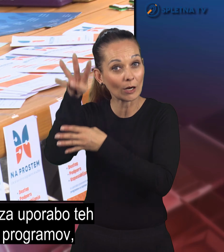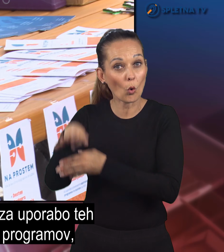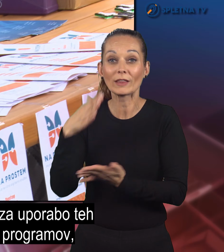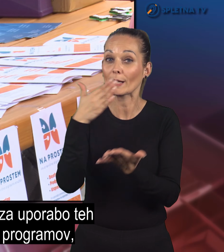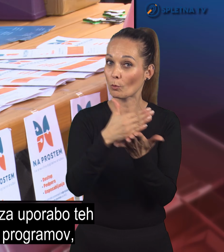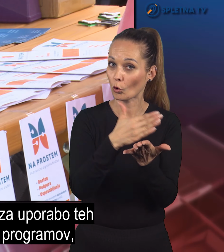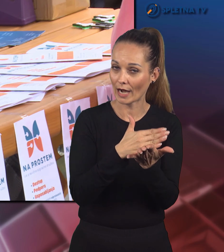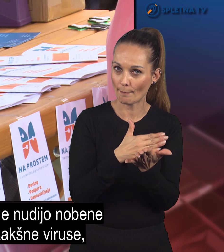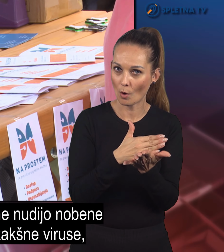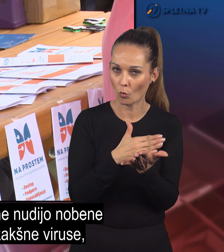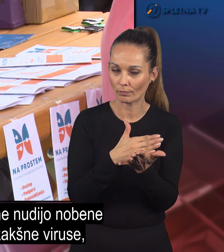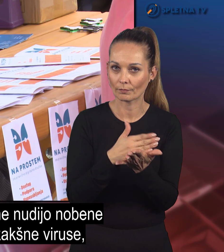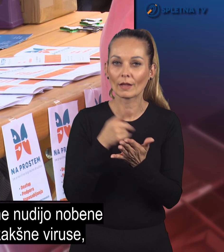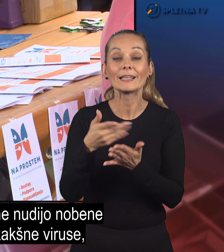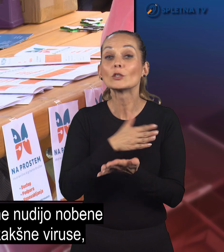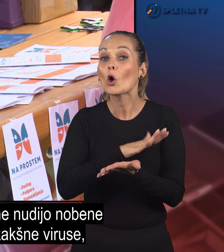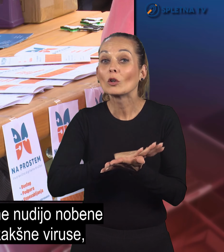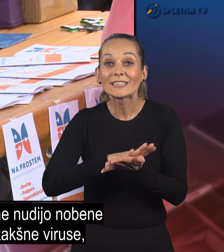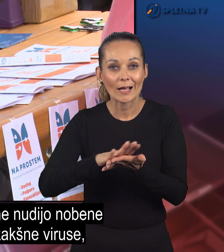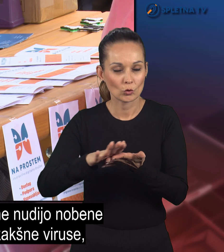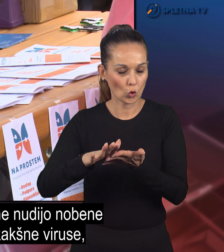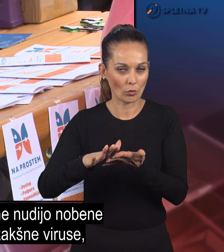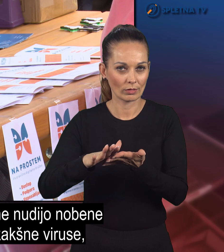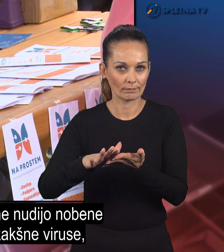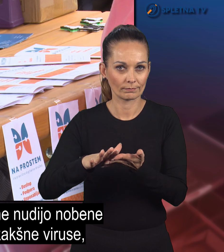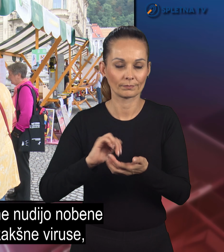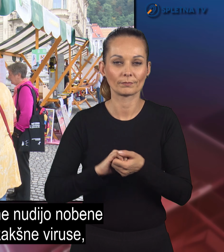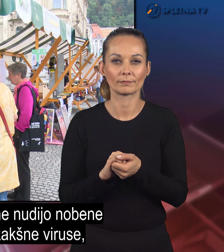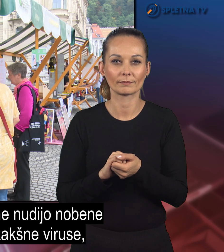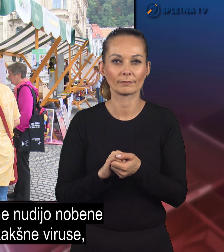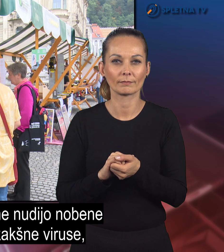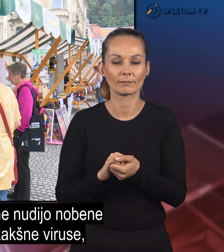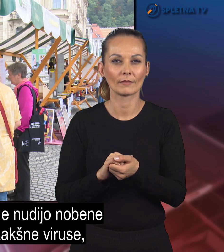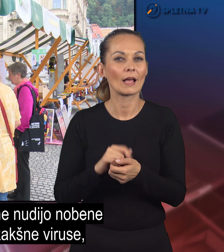odprtokodnih programov, ki so brezplačni,